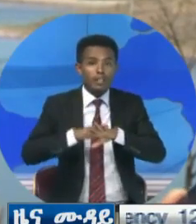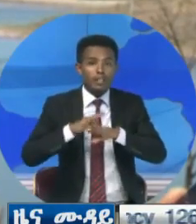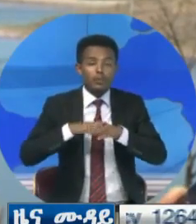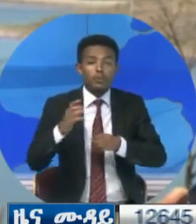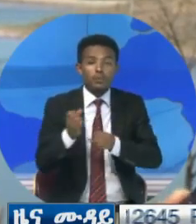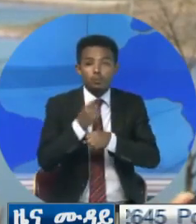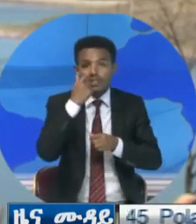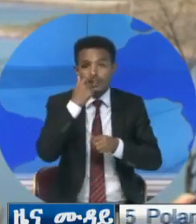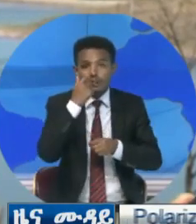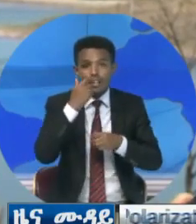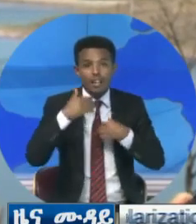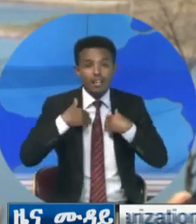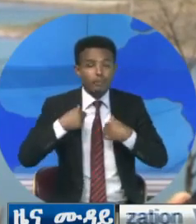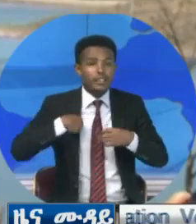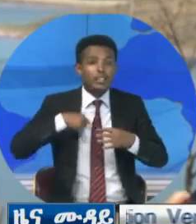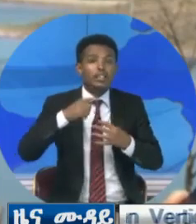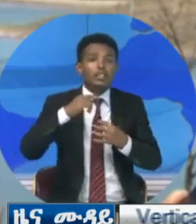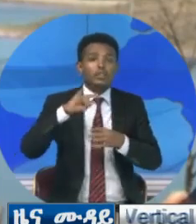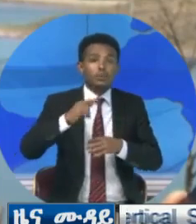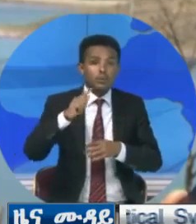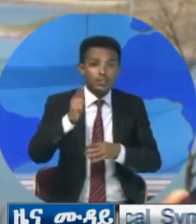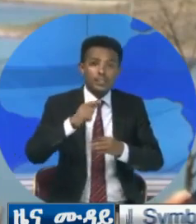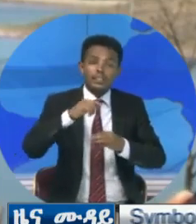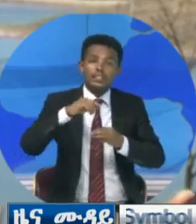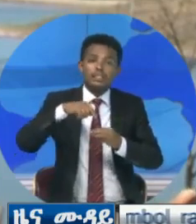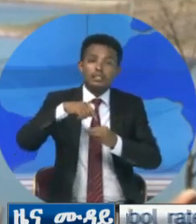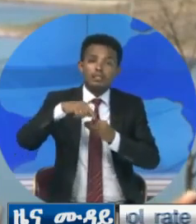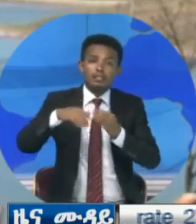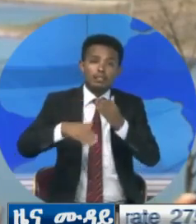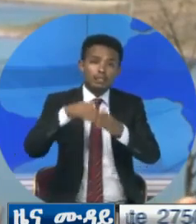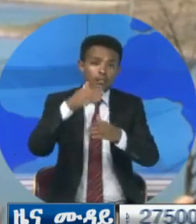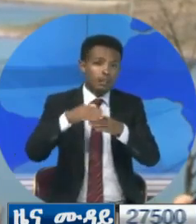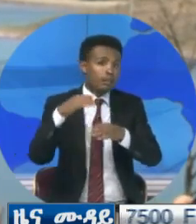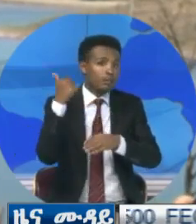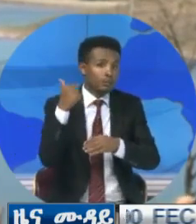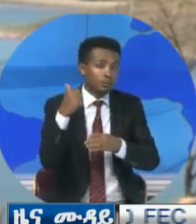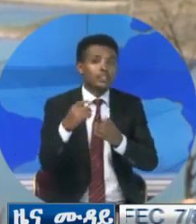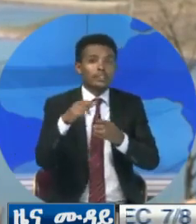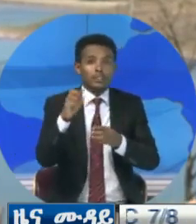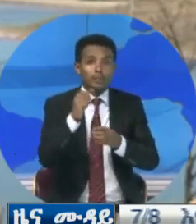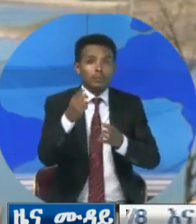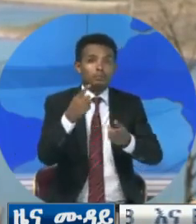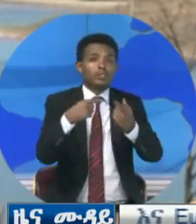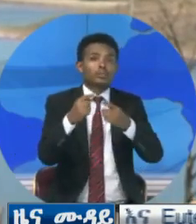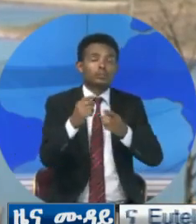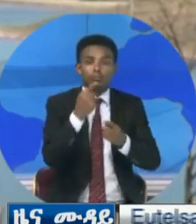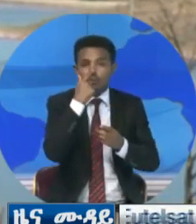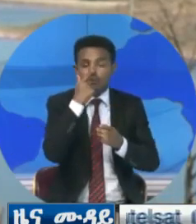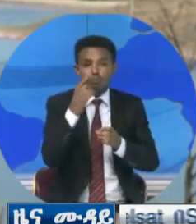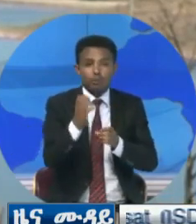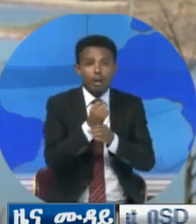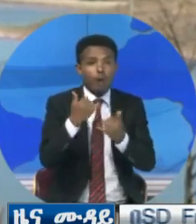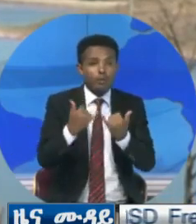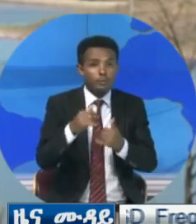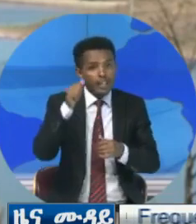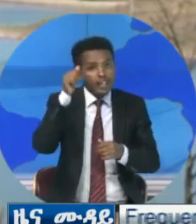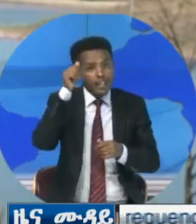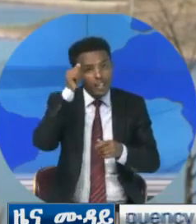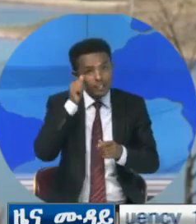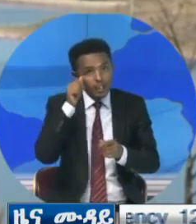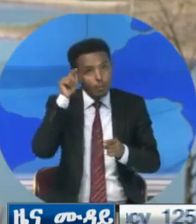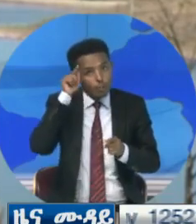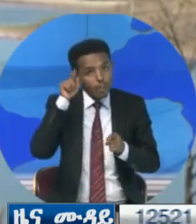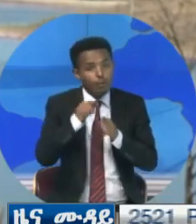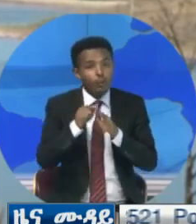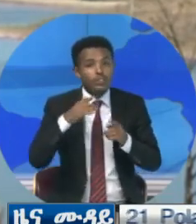በእኛ ዞን ደረጃ እንግዲህ ባለፈው ሐረር አካባቢዎችም እንደዙ መጥተው ልምድ ወሰዱበት ሁኔታ ነው ያለው። አሁንም ኤርትራውያን ወንድሞቻችን